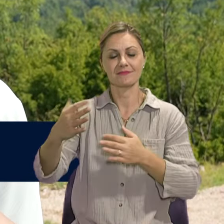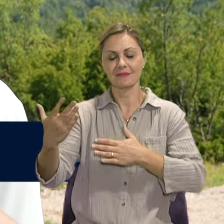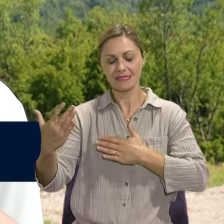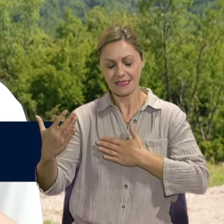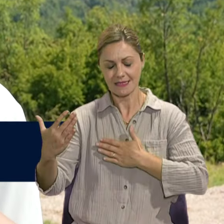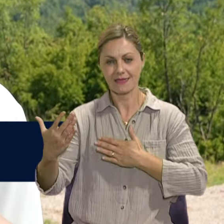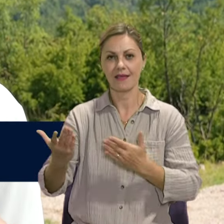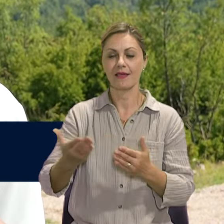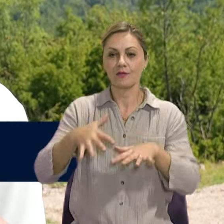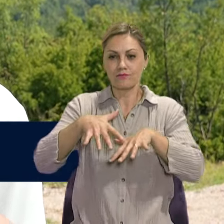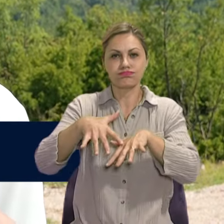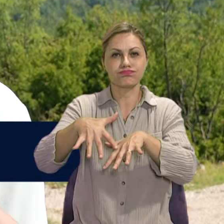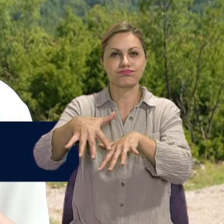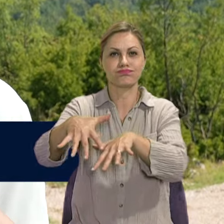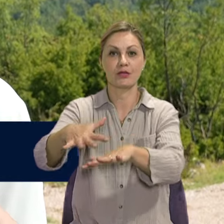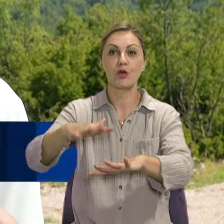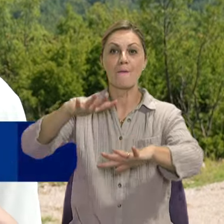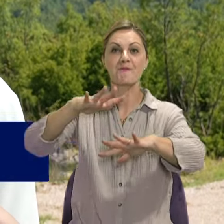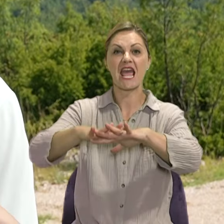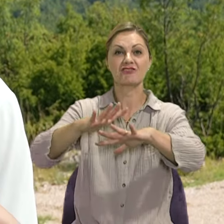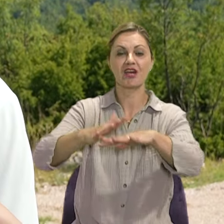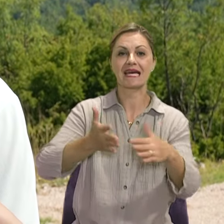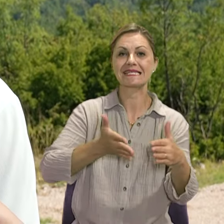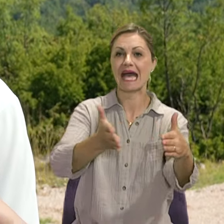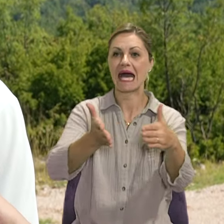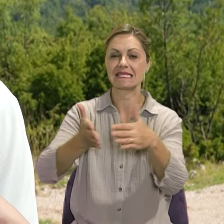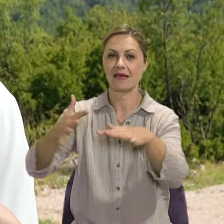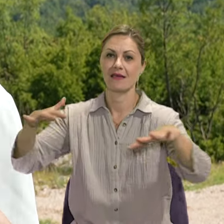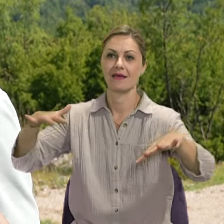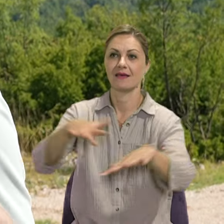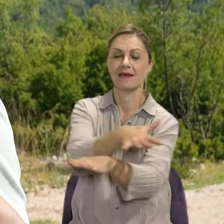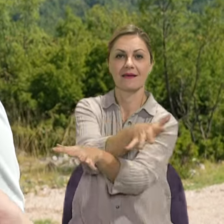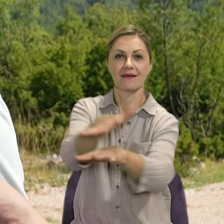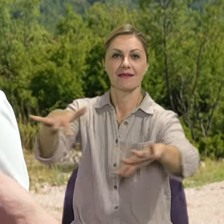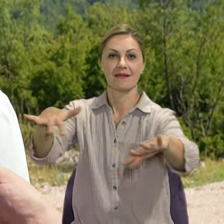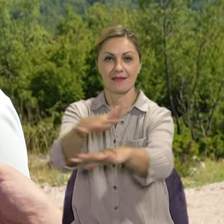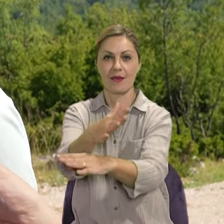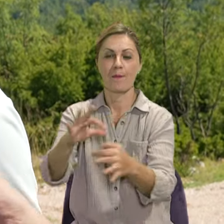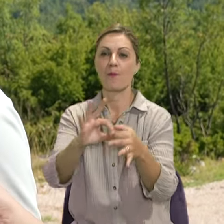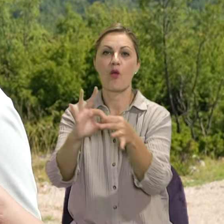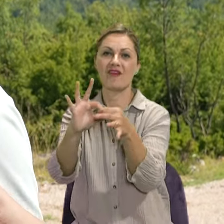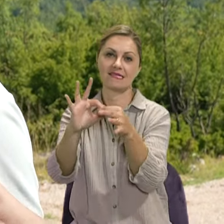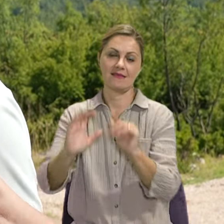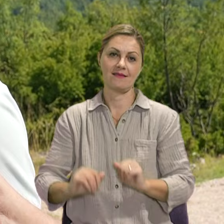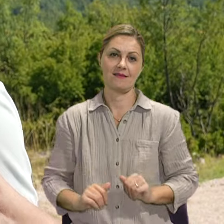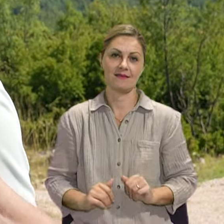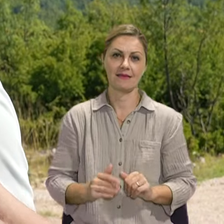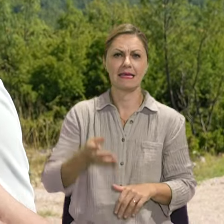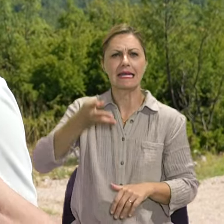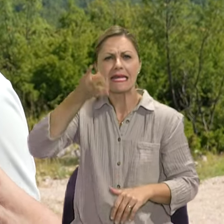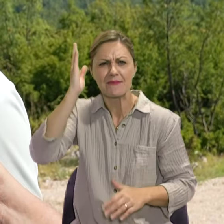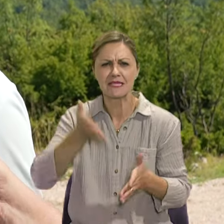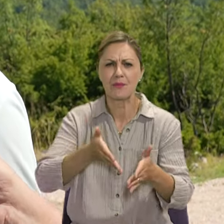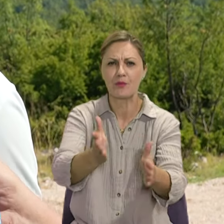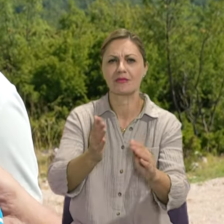uređenje staza, međutim ona je dio mreže staza koje Splitsko-dalmatinska županija radi, bilo to hodočasničke staze, turističke staze,